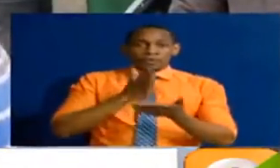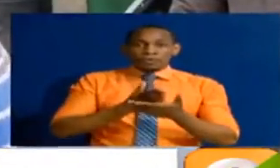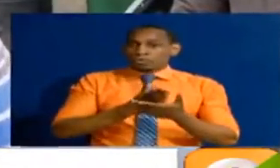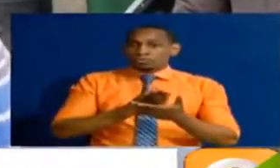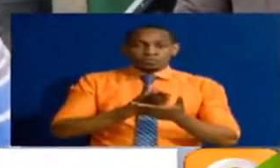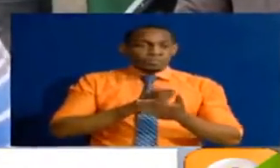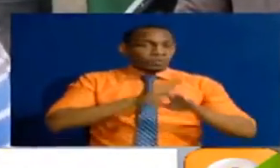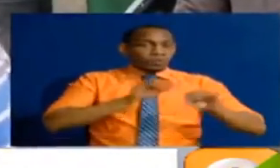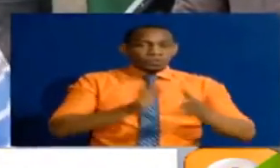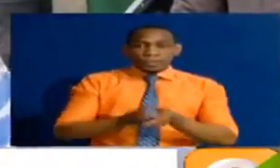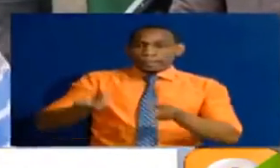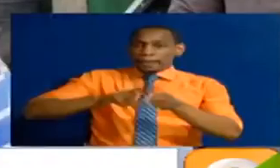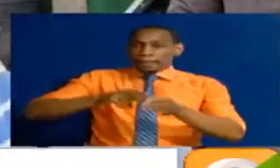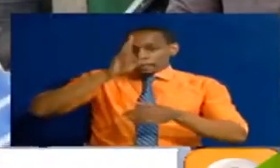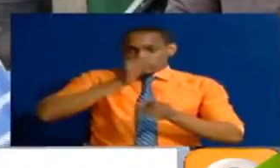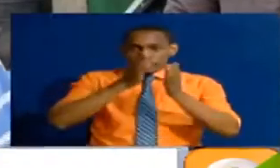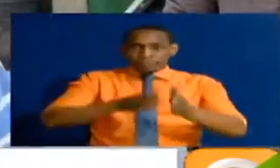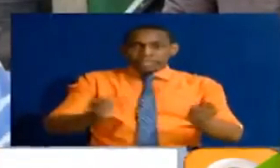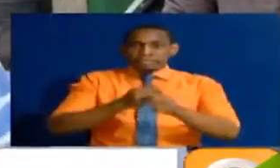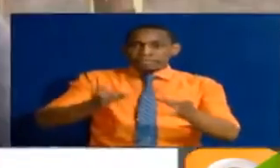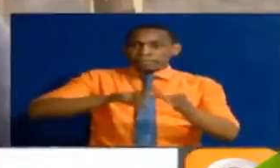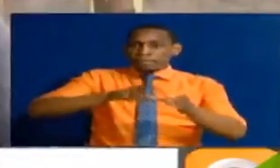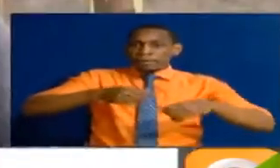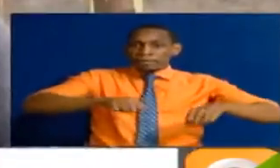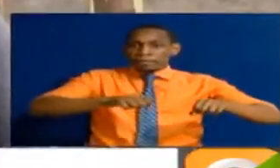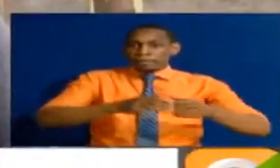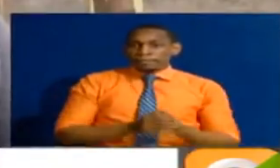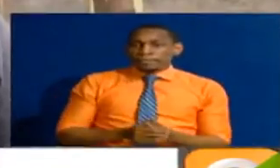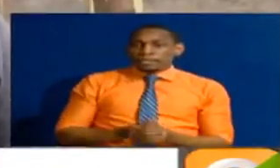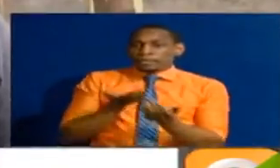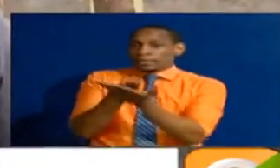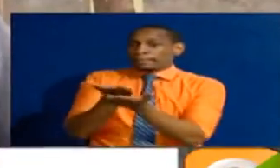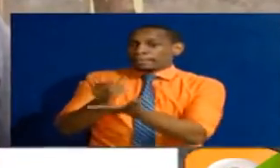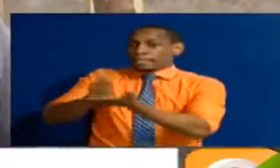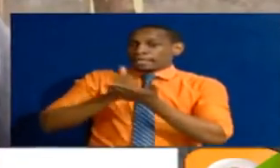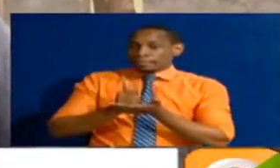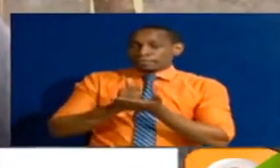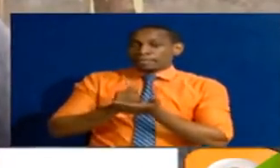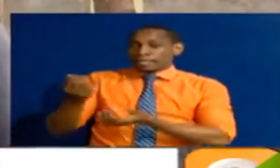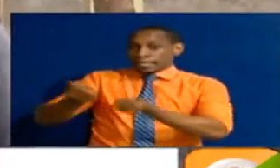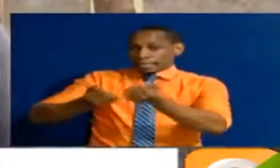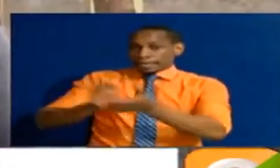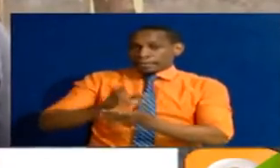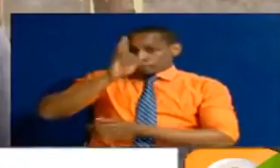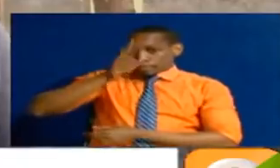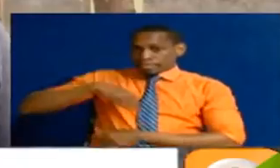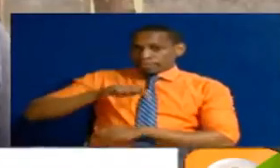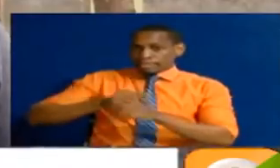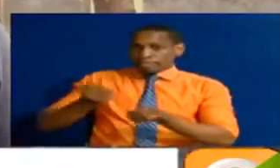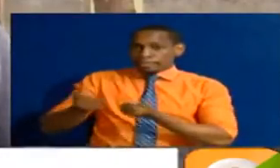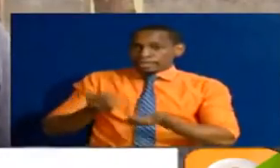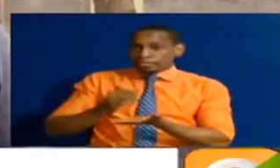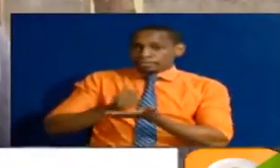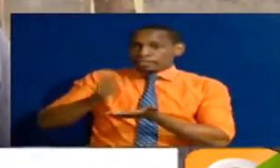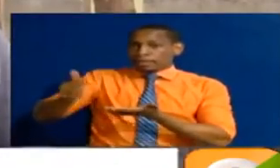hafifu. Uweza kuwabeba maafisa wa polisi, uwezi kuwabeba na pikipiki. Tungeomba tusaidiwe sana na gari. Haa, maskari yetu wakipewa gari